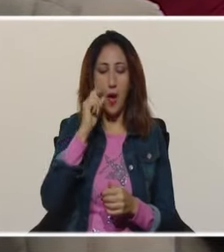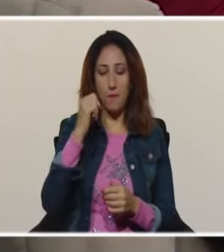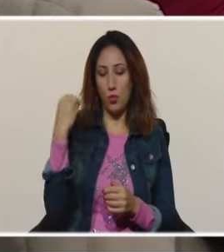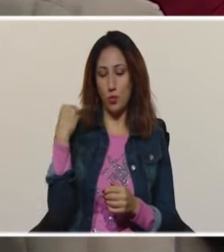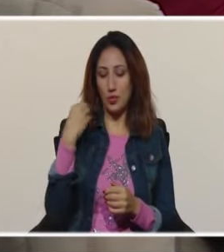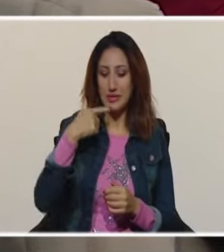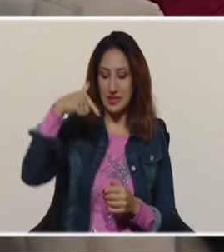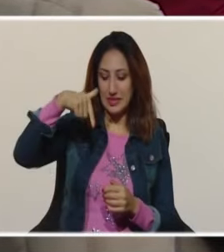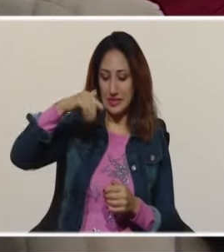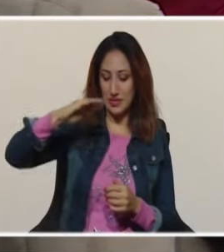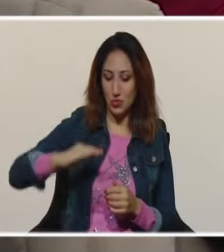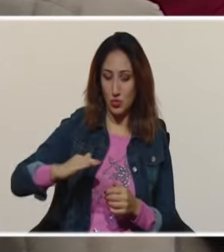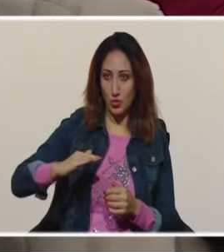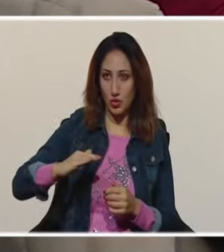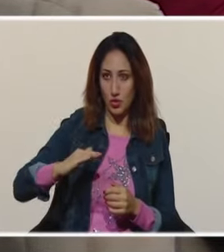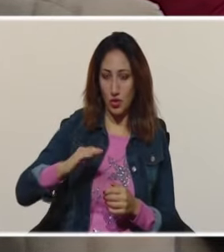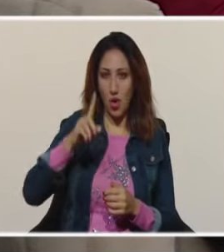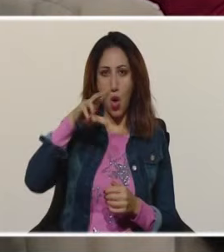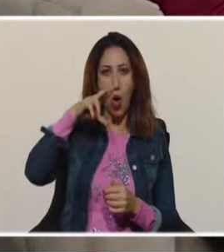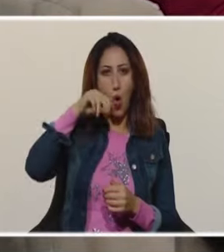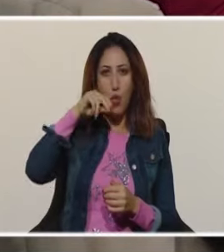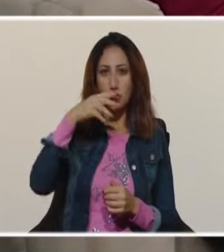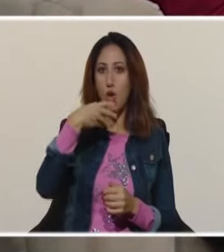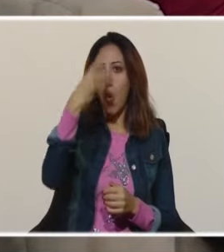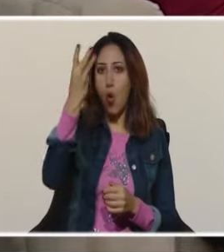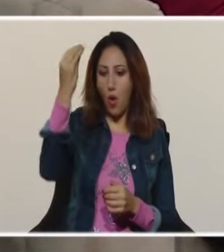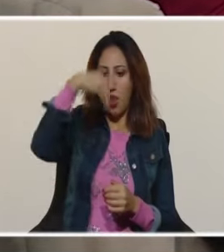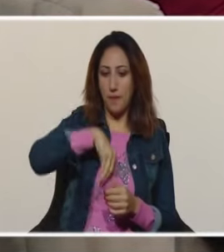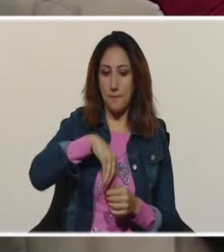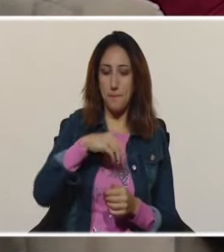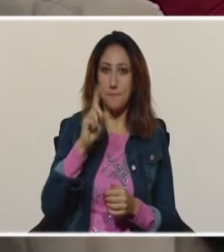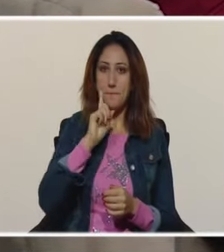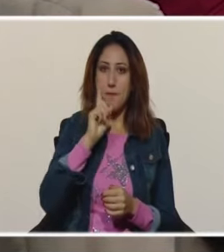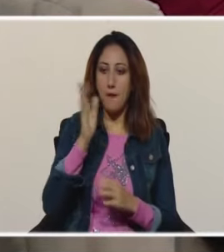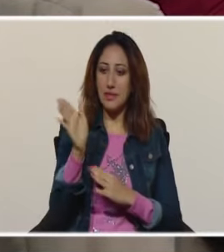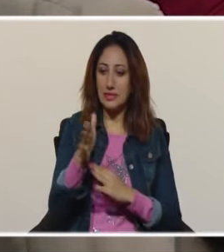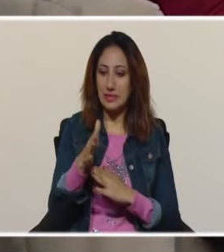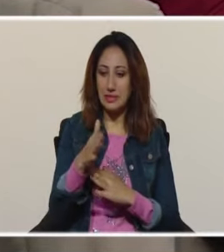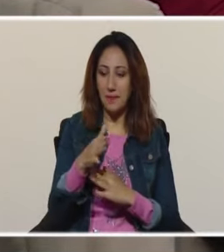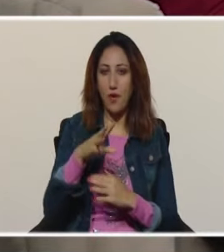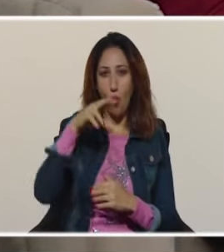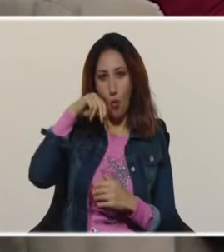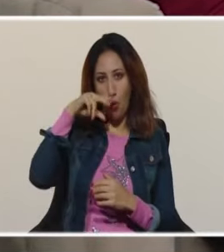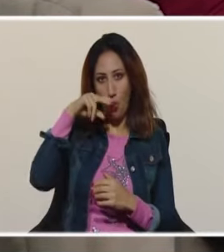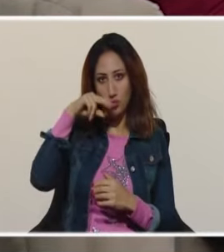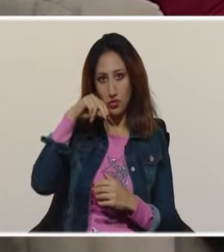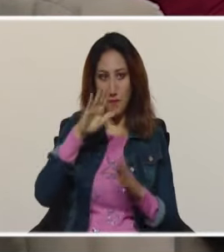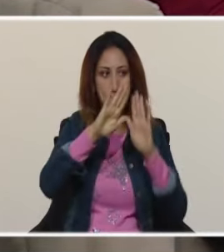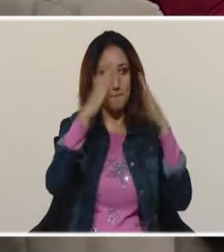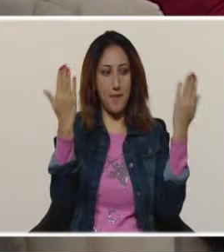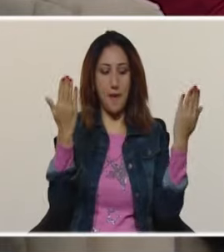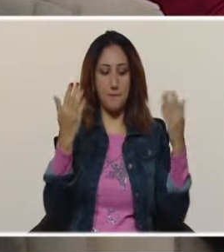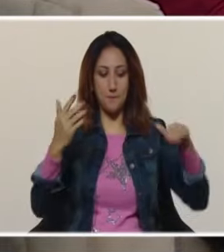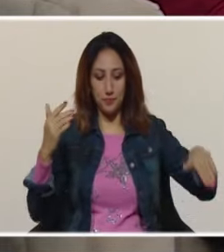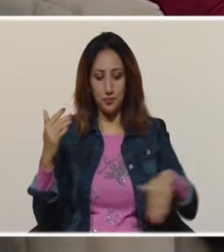عندي 6 سنين، يعني هنا بس انا ما كنتش فاكره، بس والدي حكاهولي. حضرتك والدتي كانت بتعمل سمك، ففي قطه احنا عندنا بنفتح الباب عادي بيت عيله